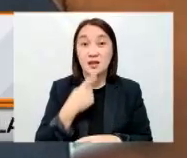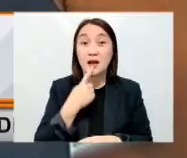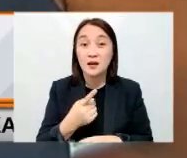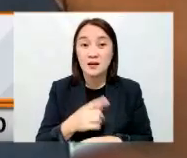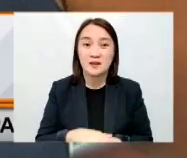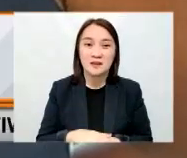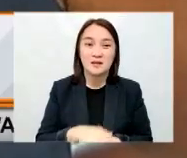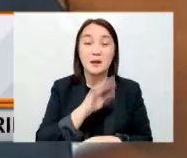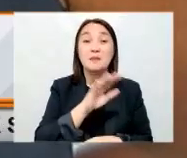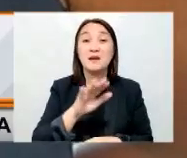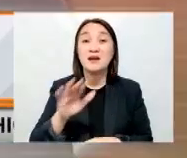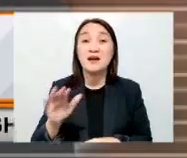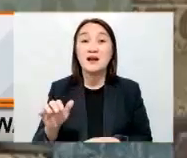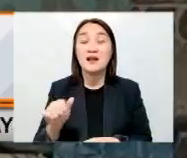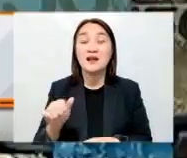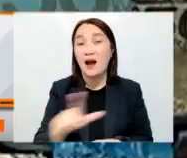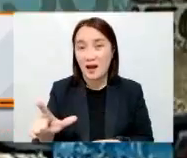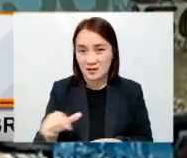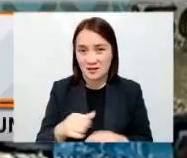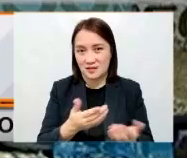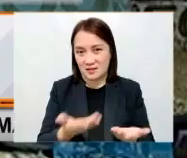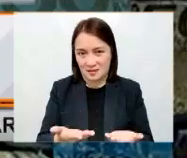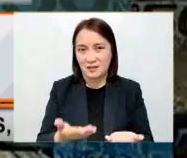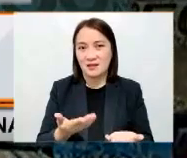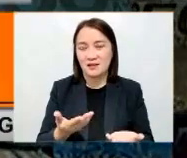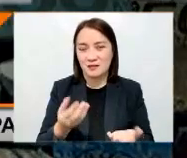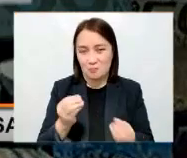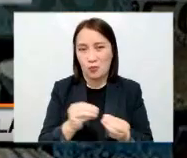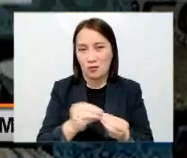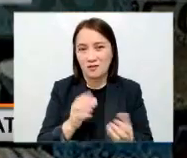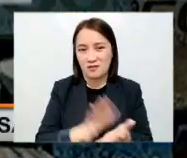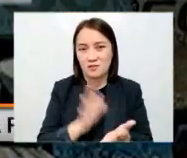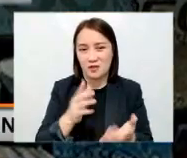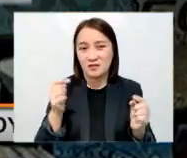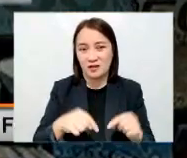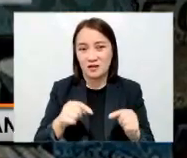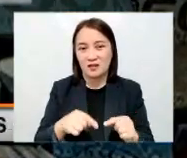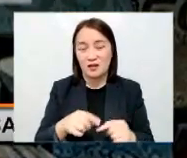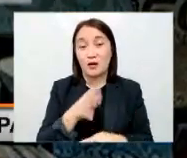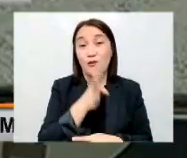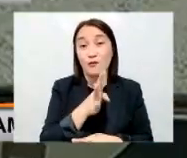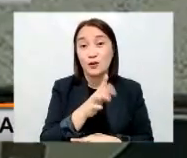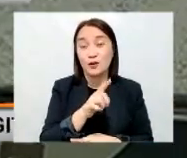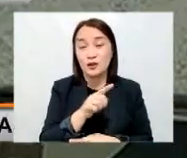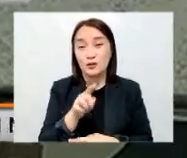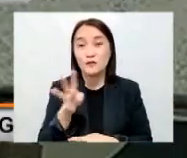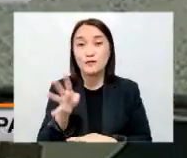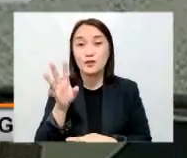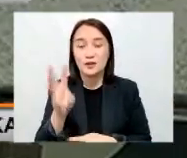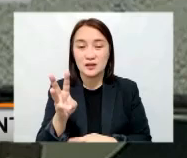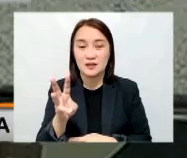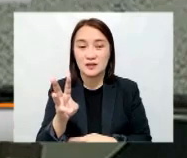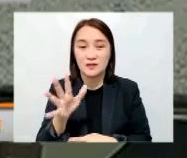naman po ng bilhin tumataas, hindi lang kami. Katunayan, pumapalo na sa 40 hanggang 56 pesos ang kilo ng